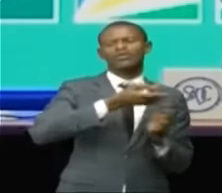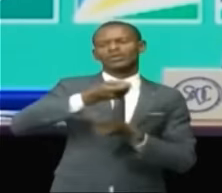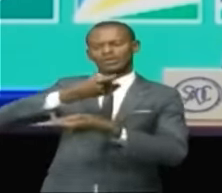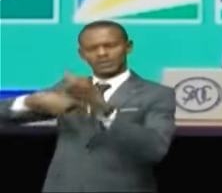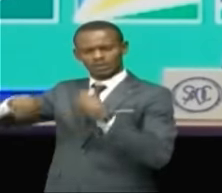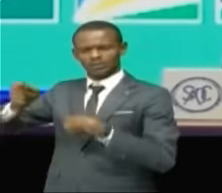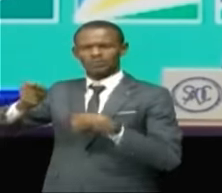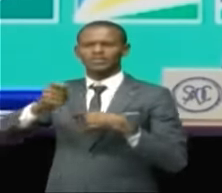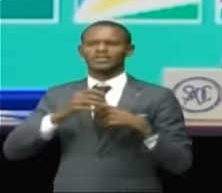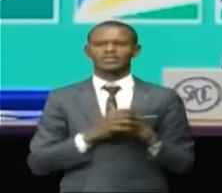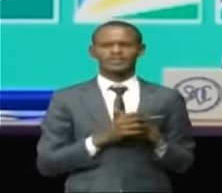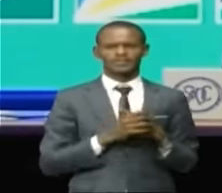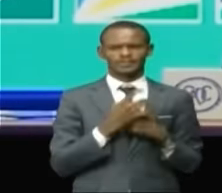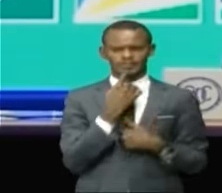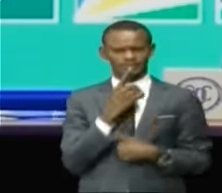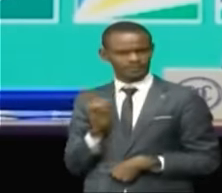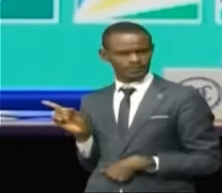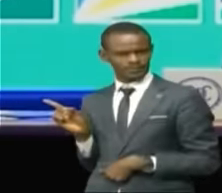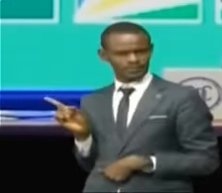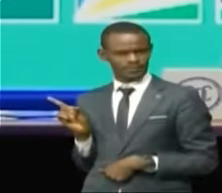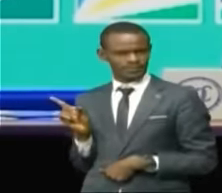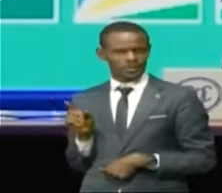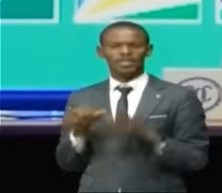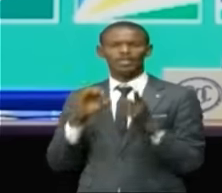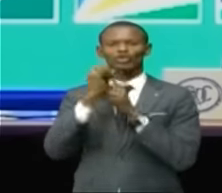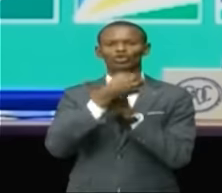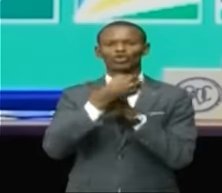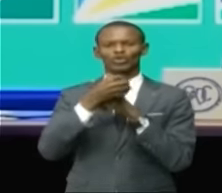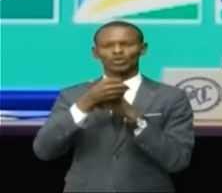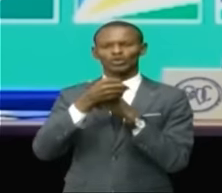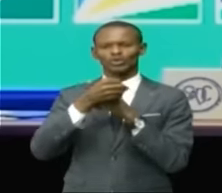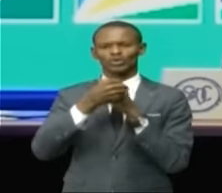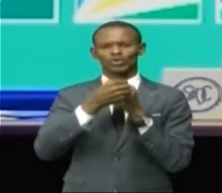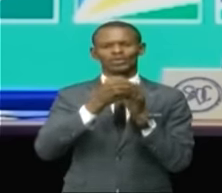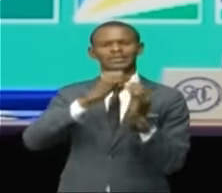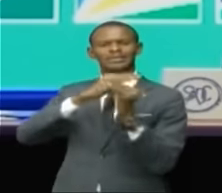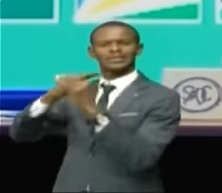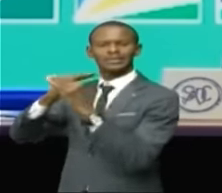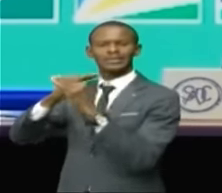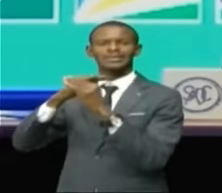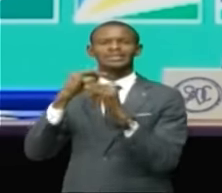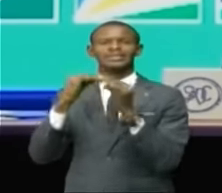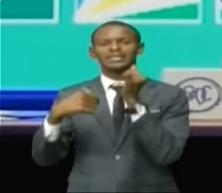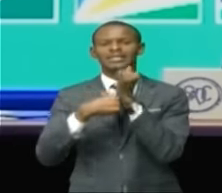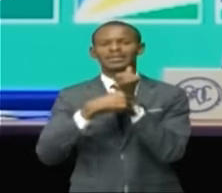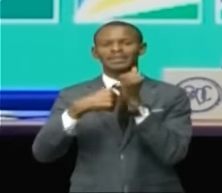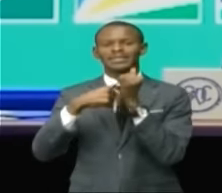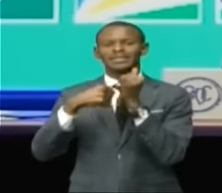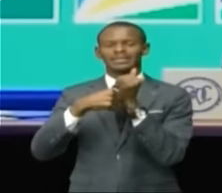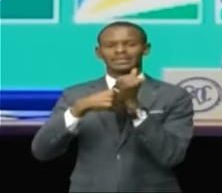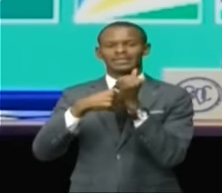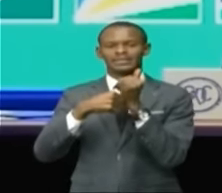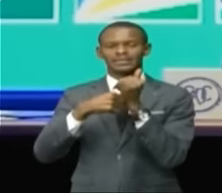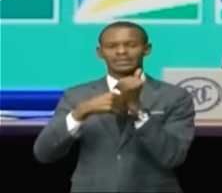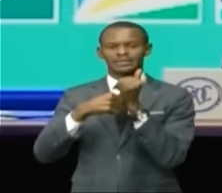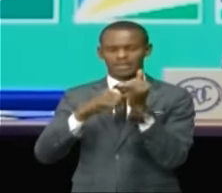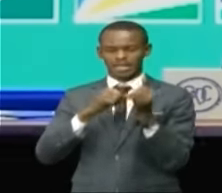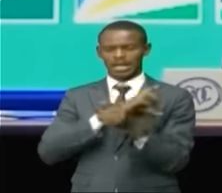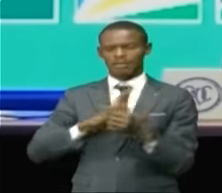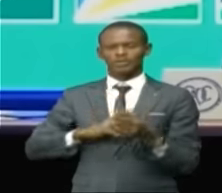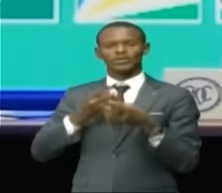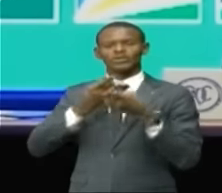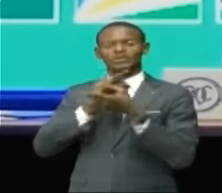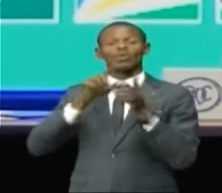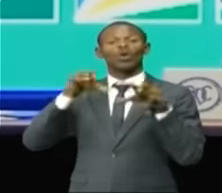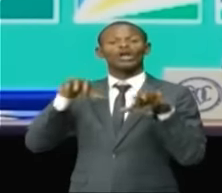de la situation sécuritaire et humanitaire dans l'Est de la RDC et à la reprise signalée des attaques et de l'occupation du territoire par